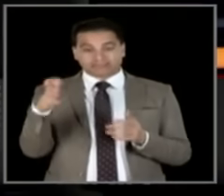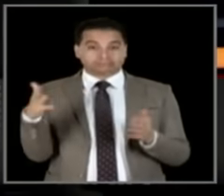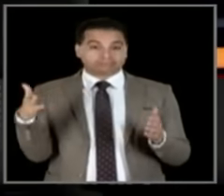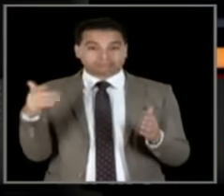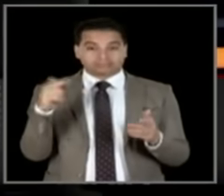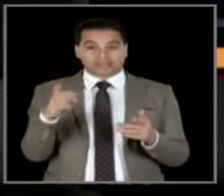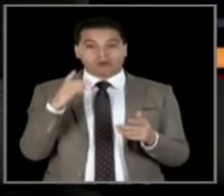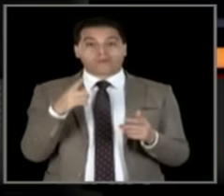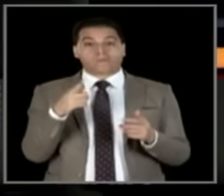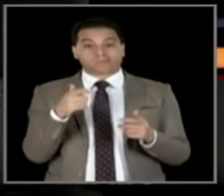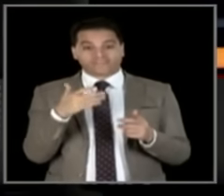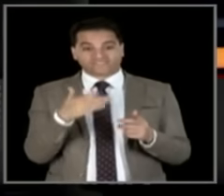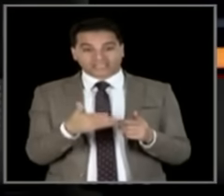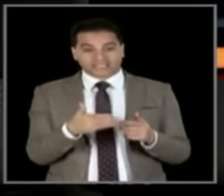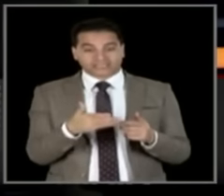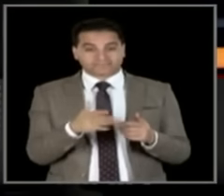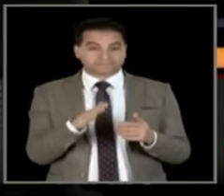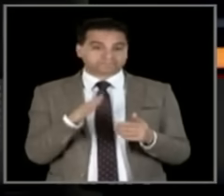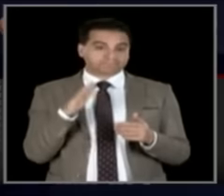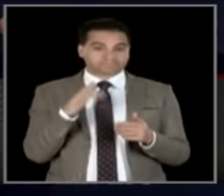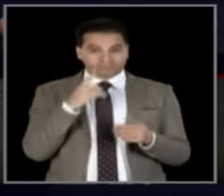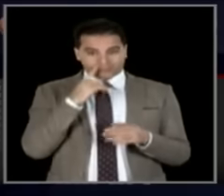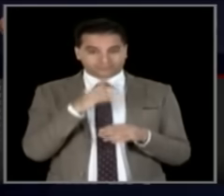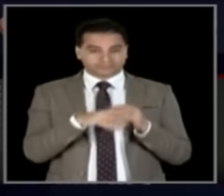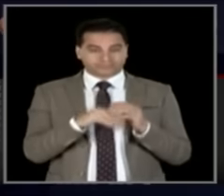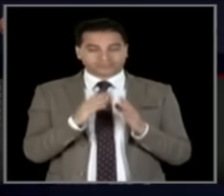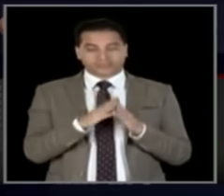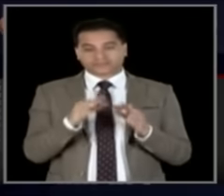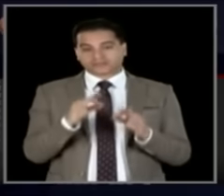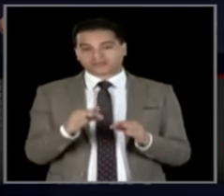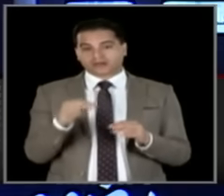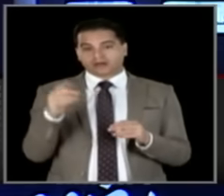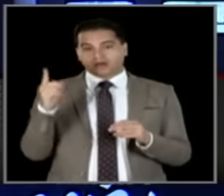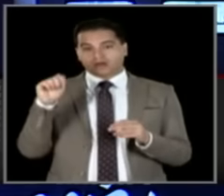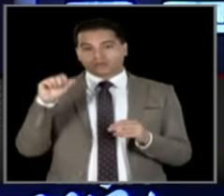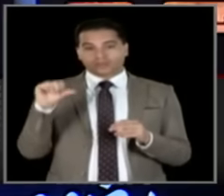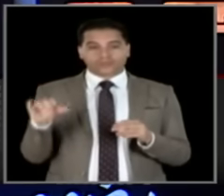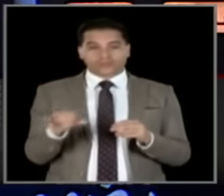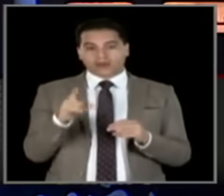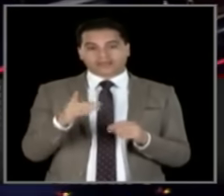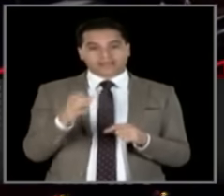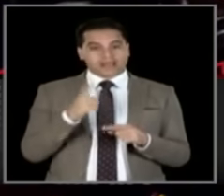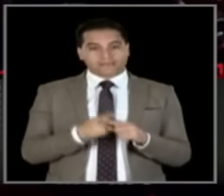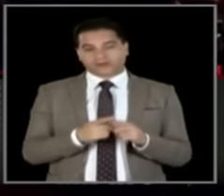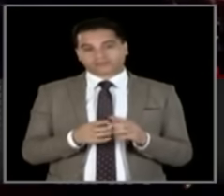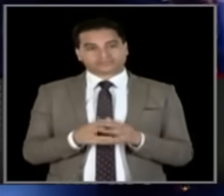في إجابة؟ أنا قلت أنا أول. للأسف الشديد يا رضوى، إجابة خاطئة.